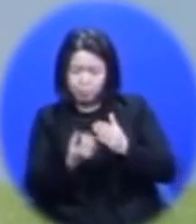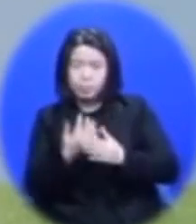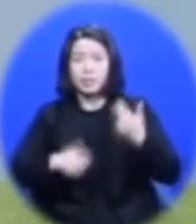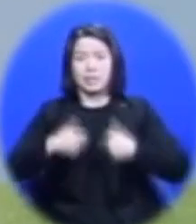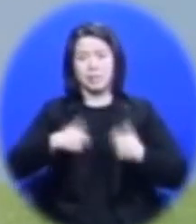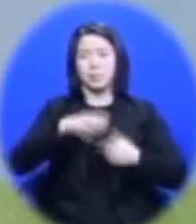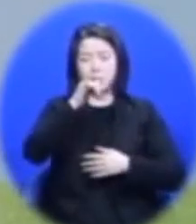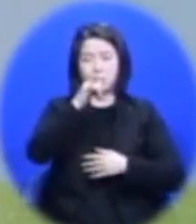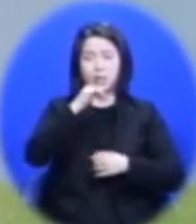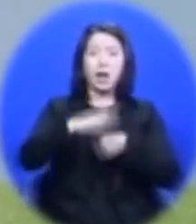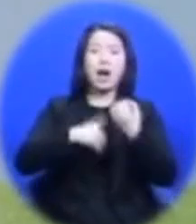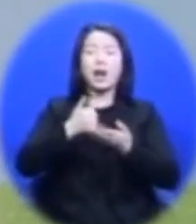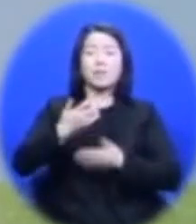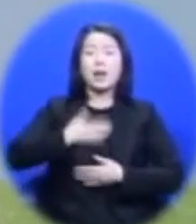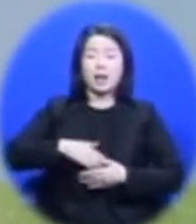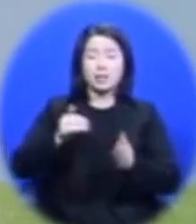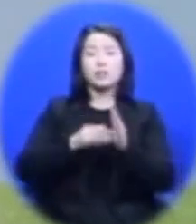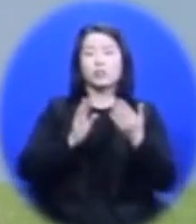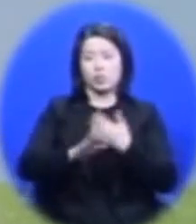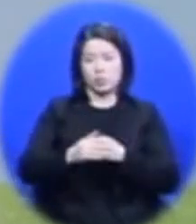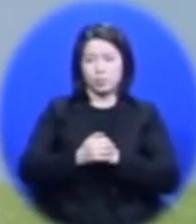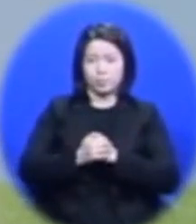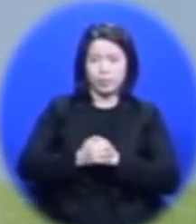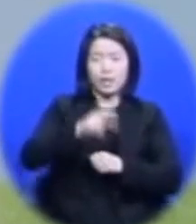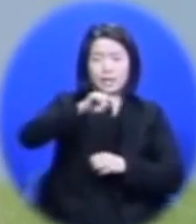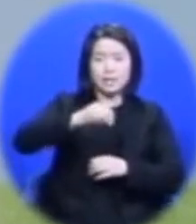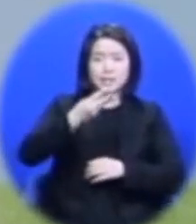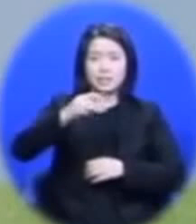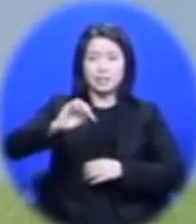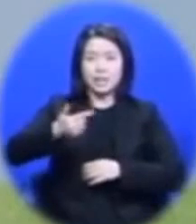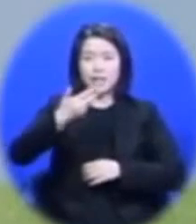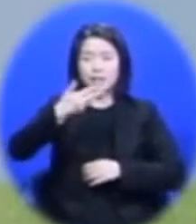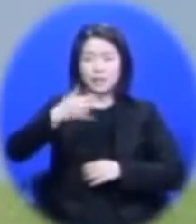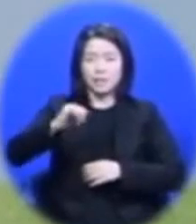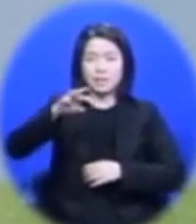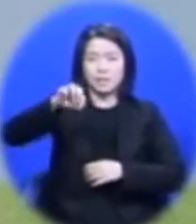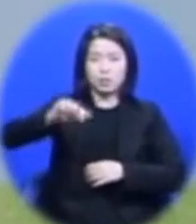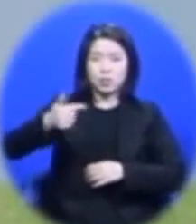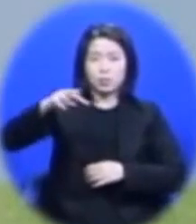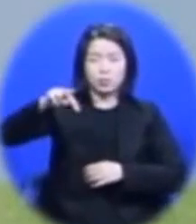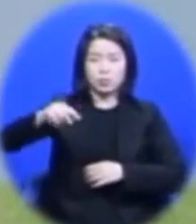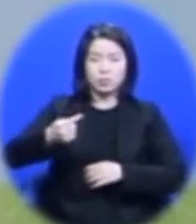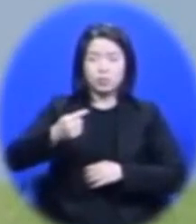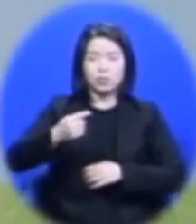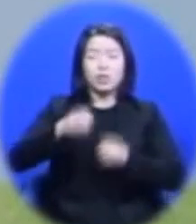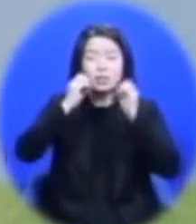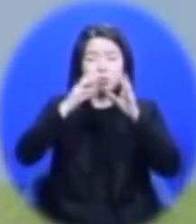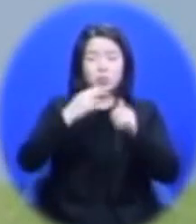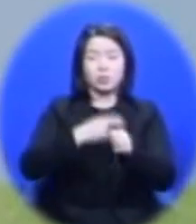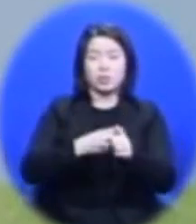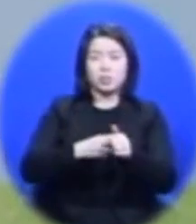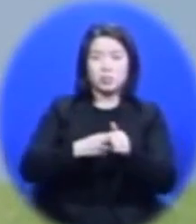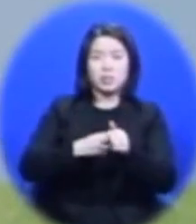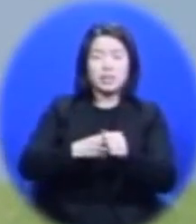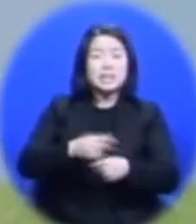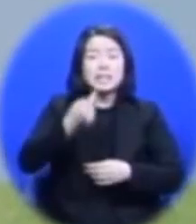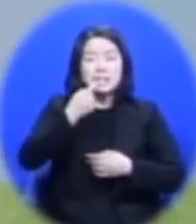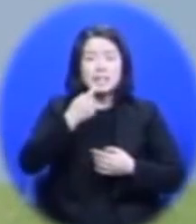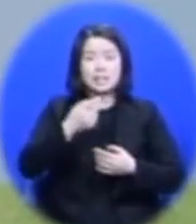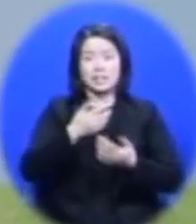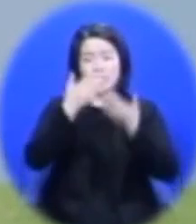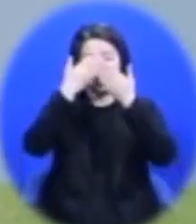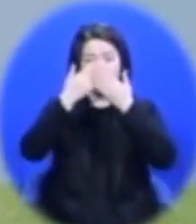스텔리 존스 선교사님이 인도에서 6개월 동안 인도